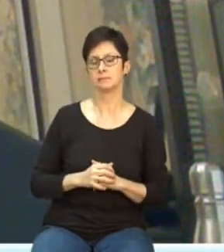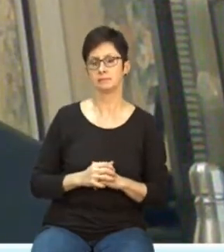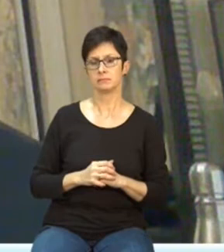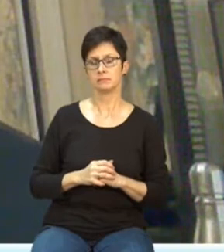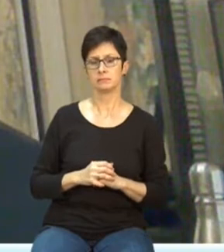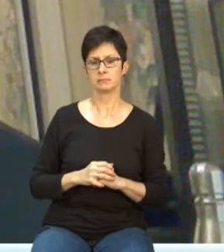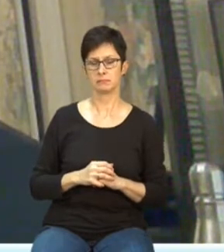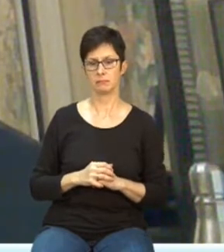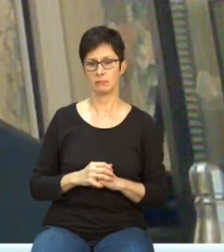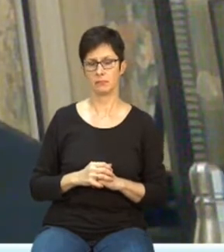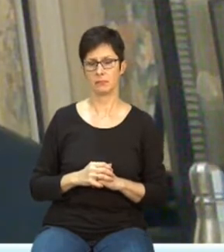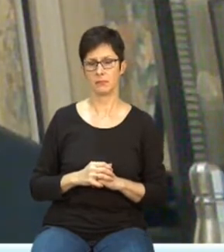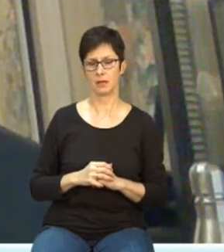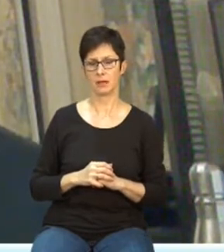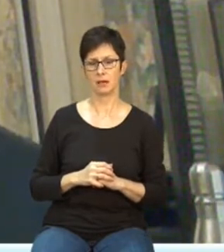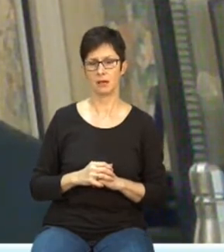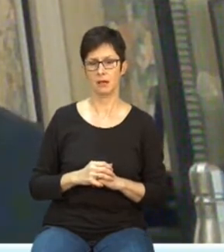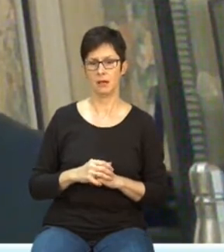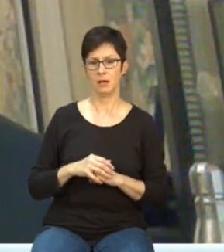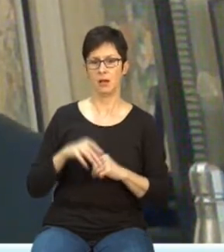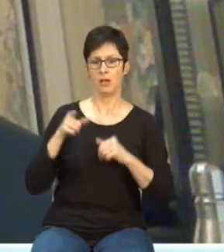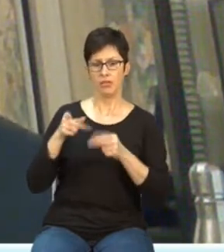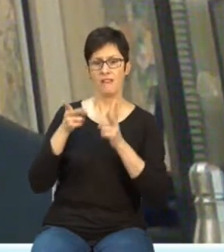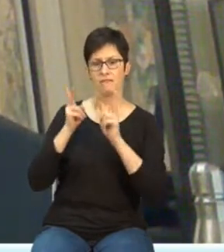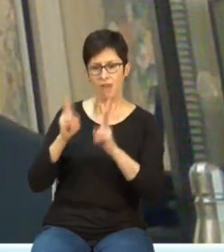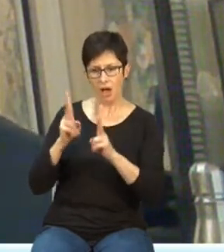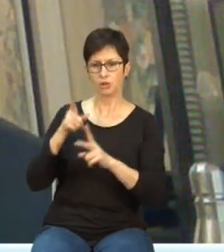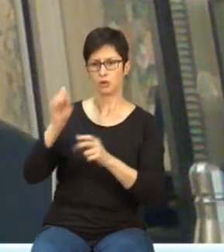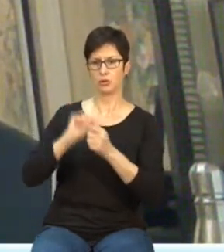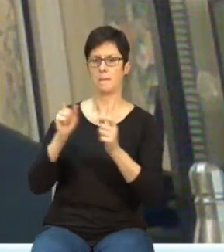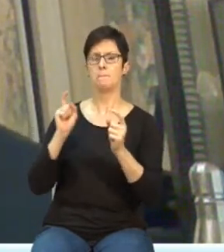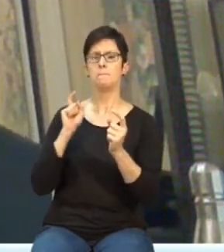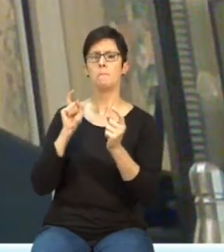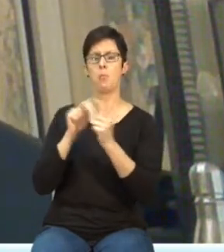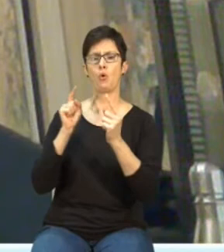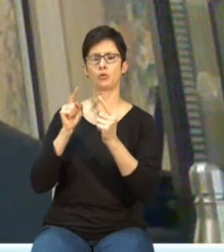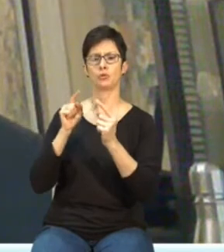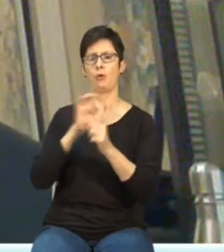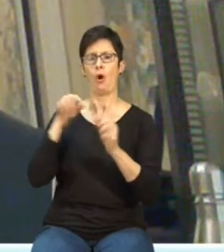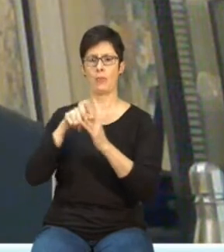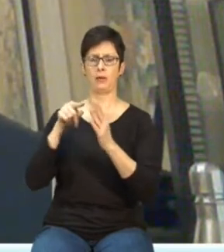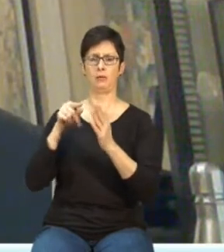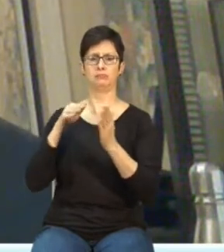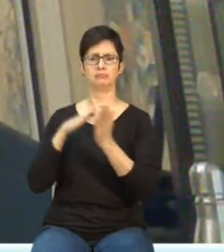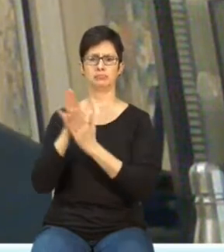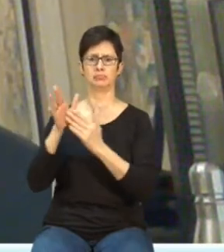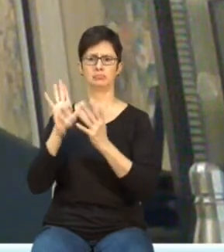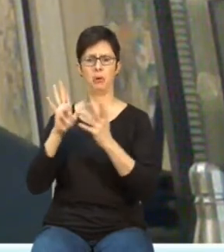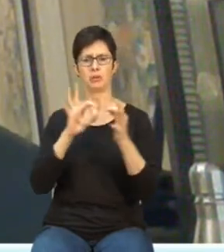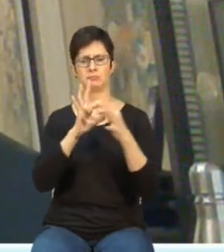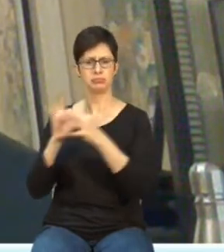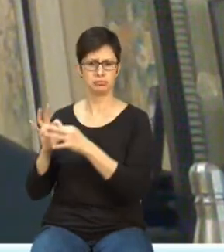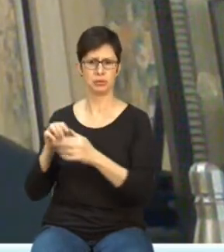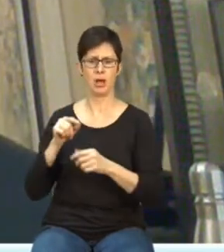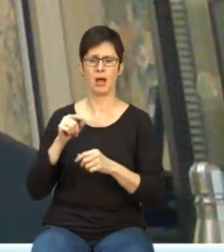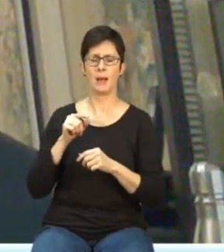to są te fakty które są na nas punktami Punktem wyjścia ale oczywiście są też doniesienia które nie zostały jeszcze potwierdzone czy